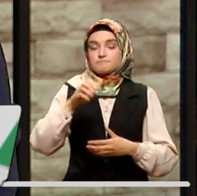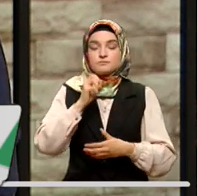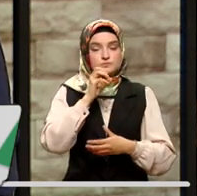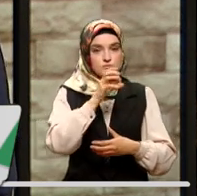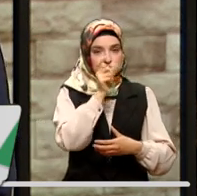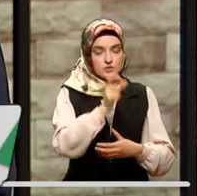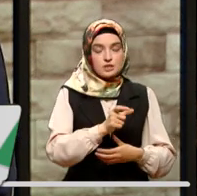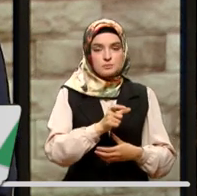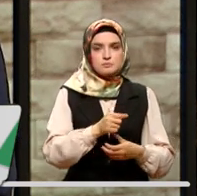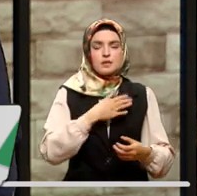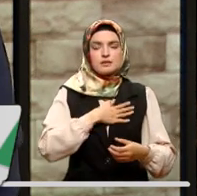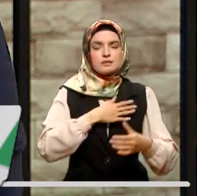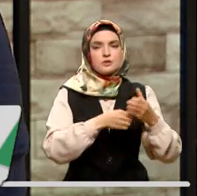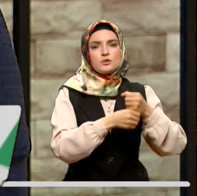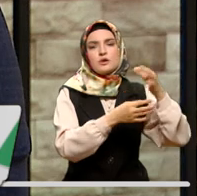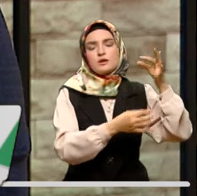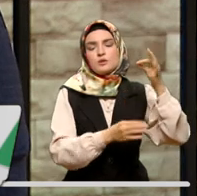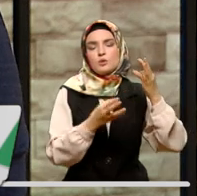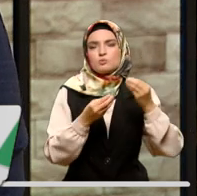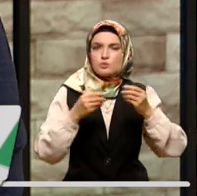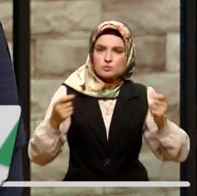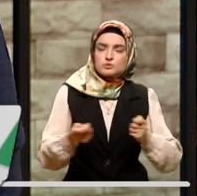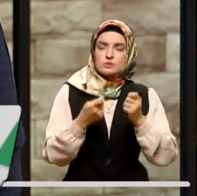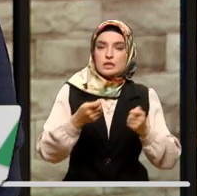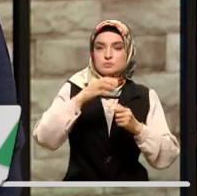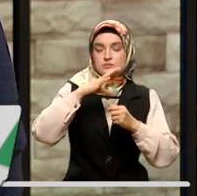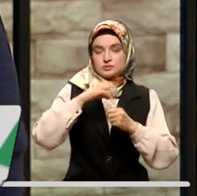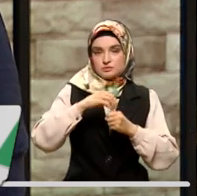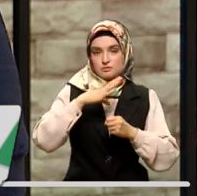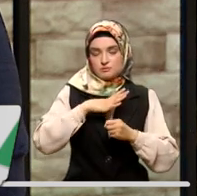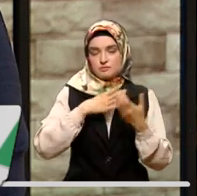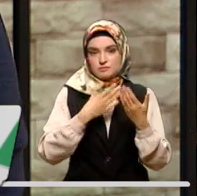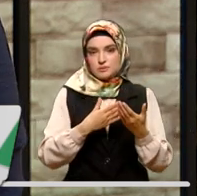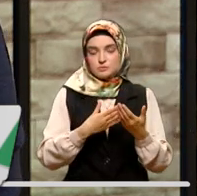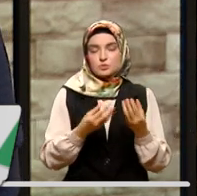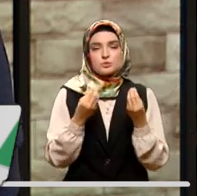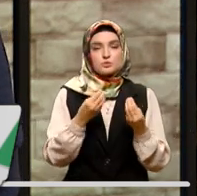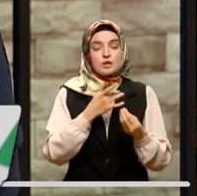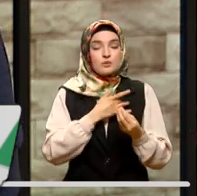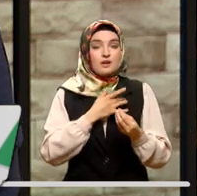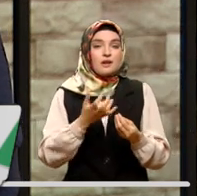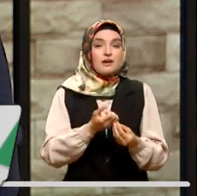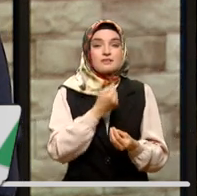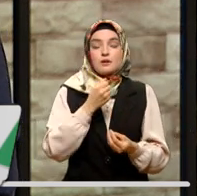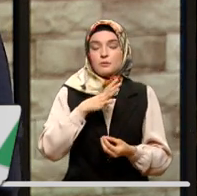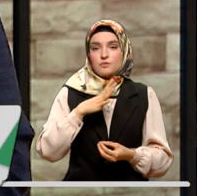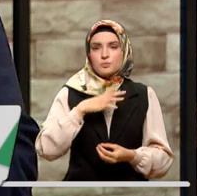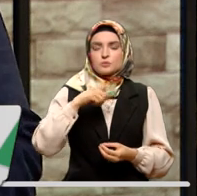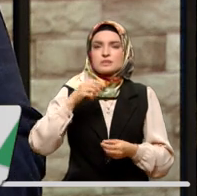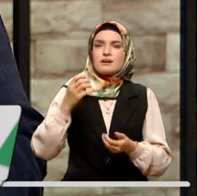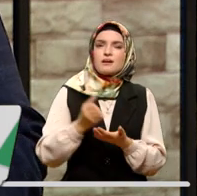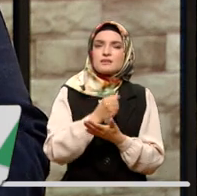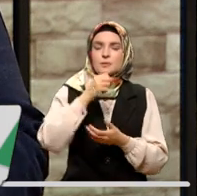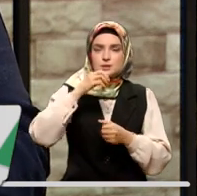görevlerimiz gerçekten çok büyük bir çabanın içerisindeler. Öyle gönüller kazanıyorlar ki. Yani bunları kazanmak için de sadece